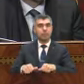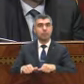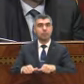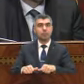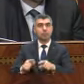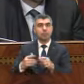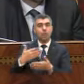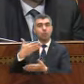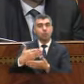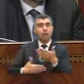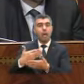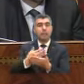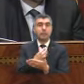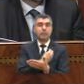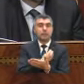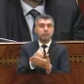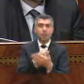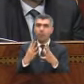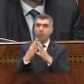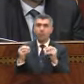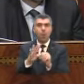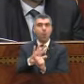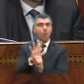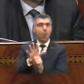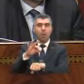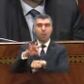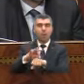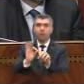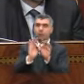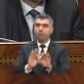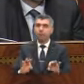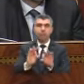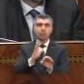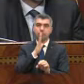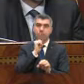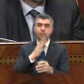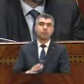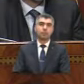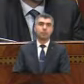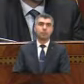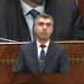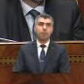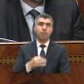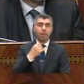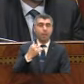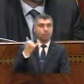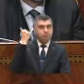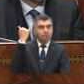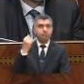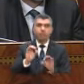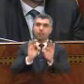على شواهد طبية كتثبت الخلود ديالهم من مرض كوفيد 19. إذن هذا غير مفهوم